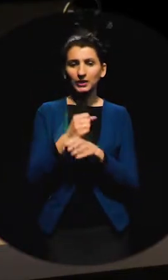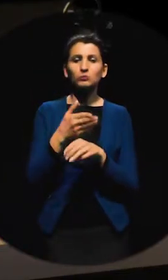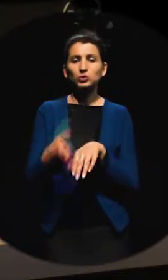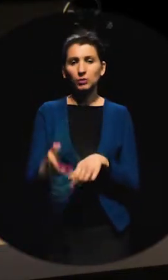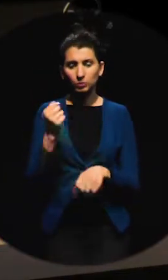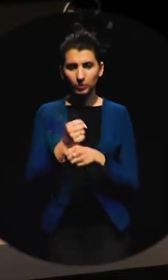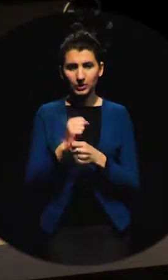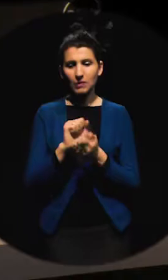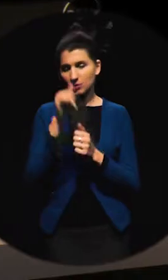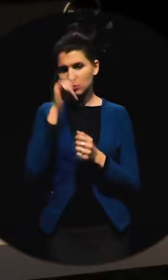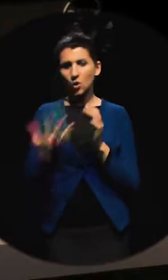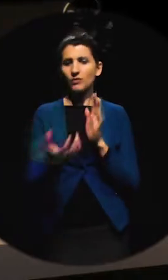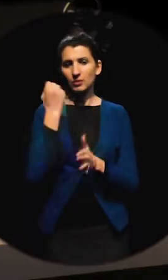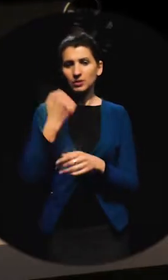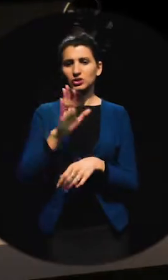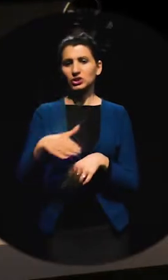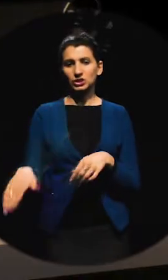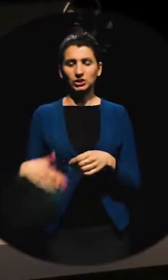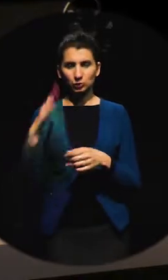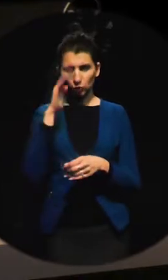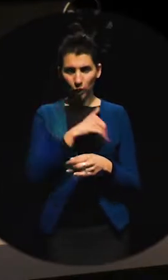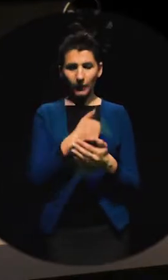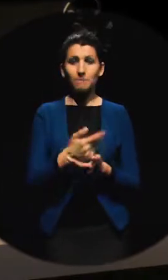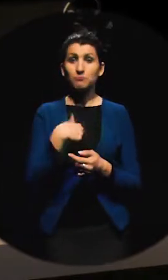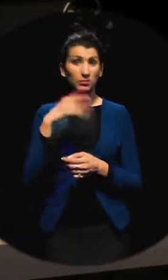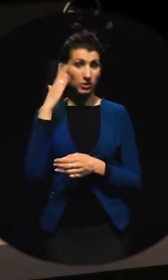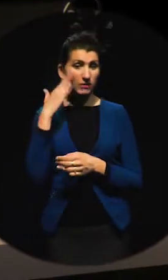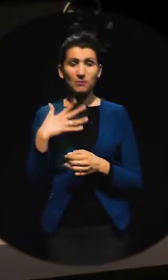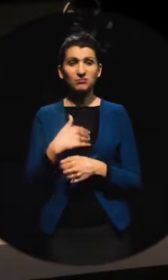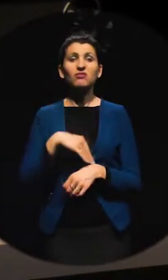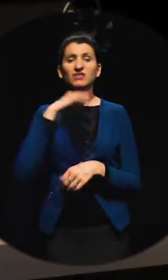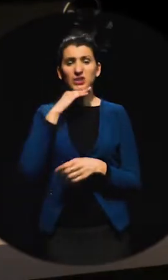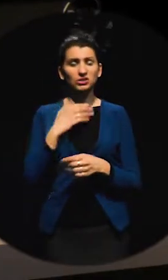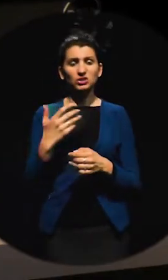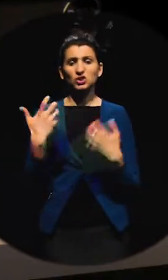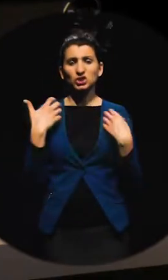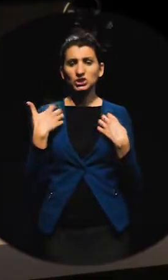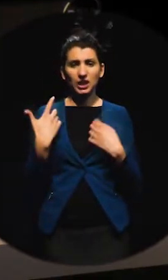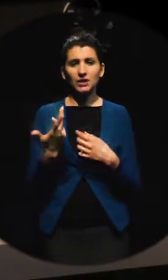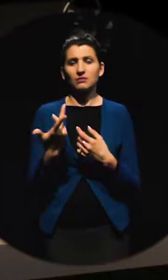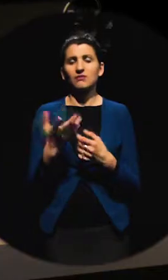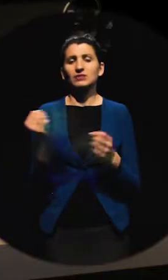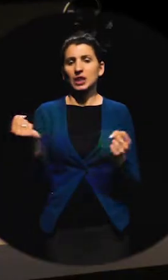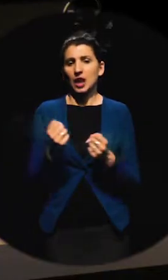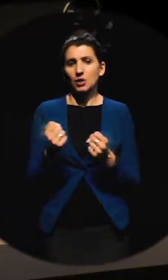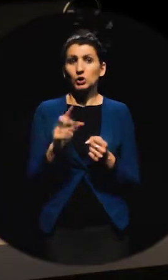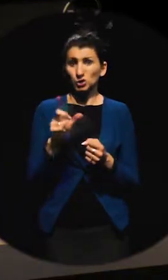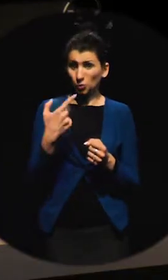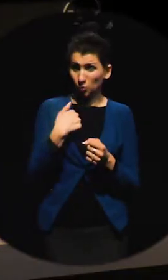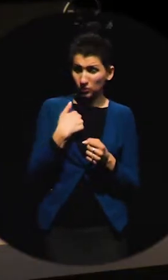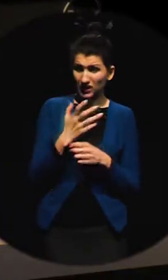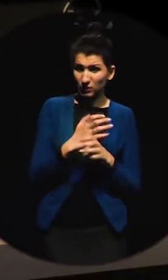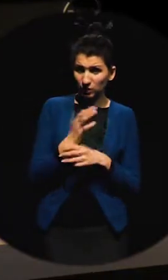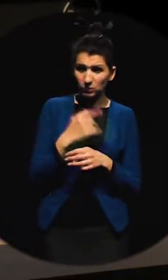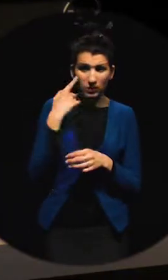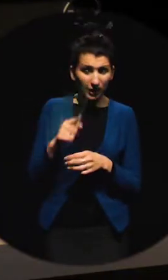przedszkoli. Jako mieszkańcy mamy dość życia w strachu. Czy na trasie naszego środka transportu nie